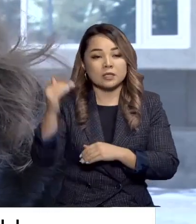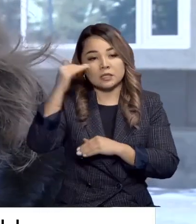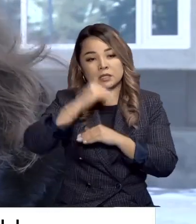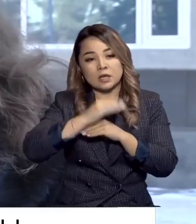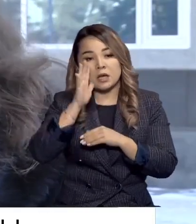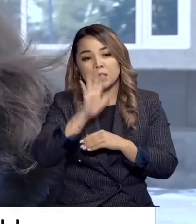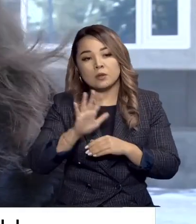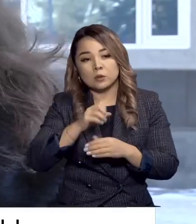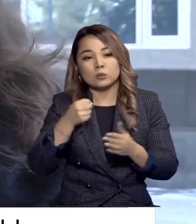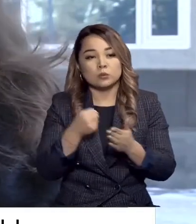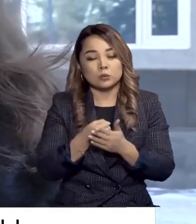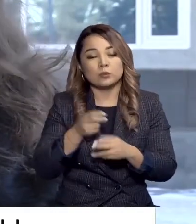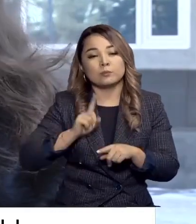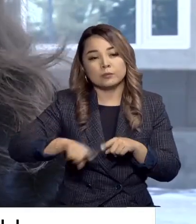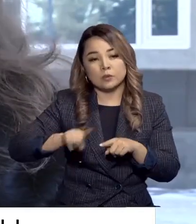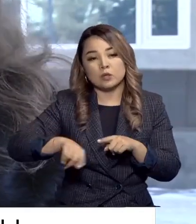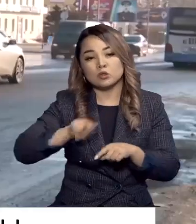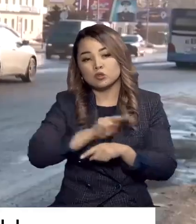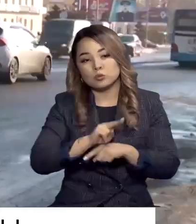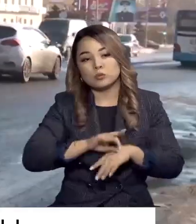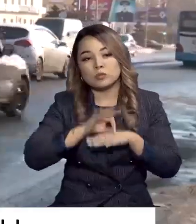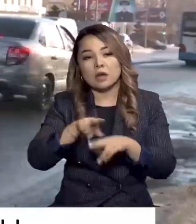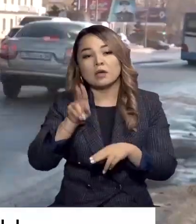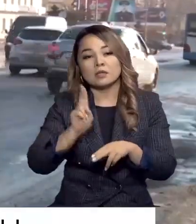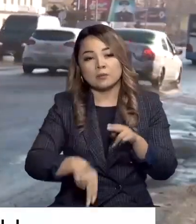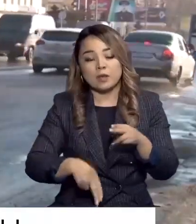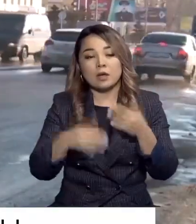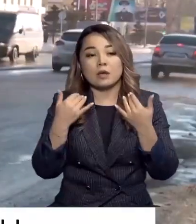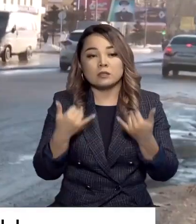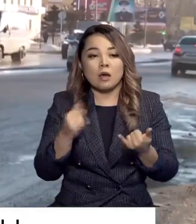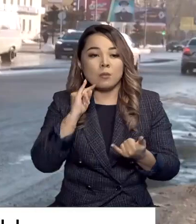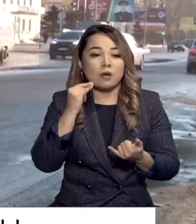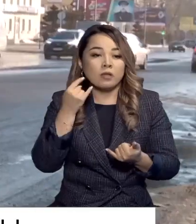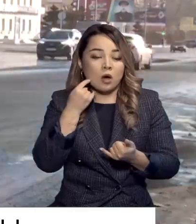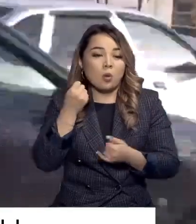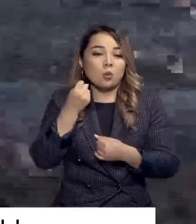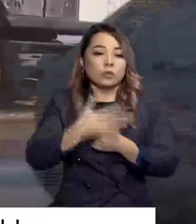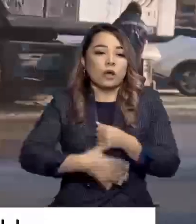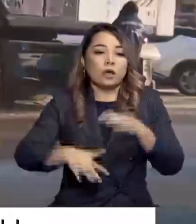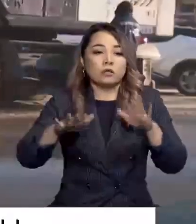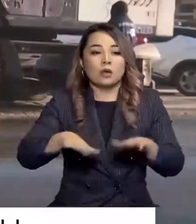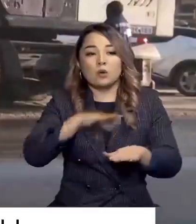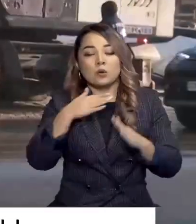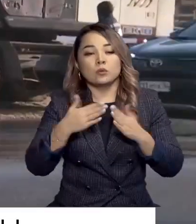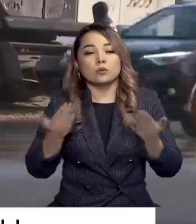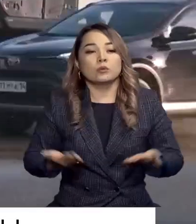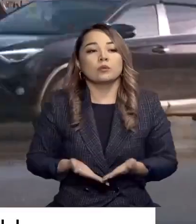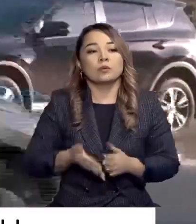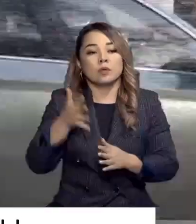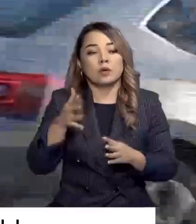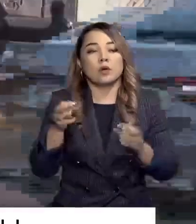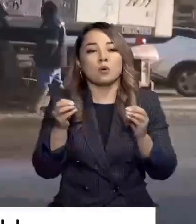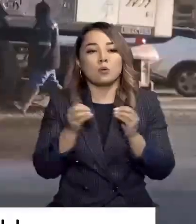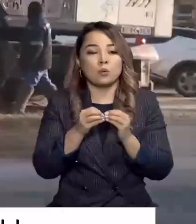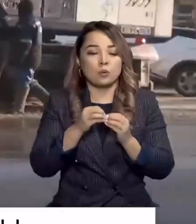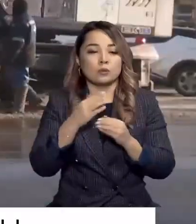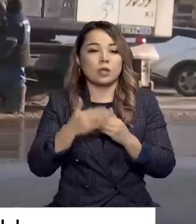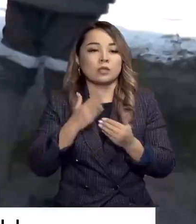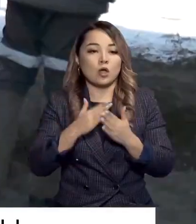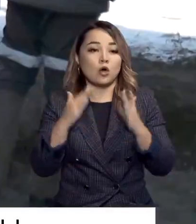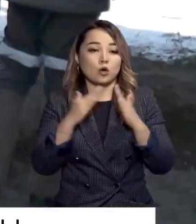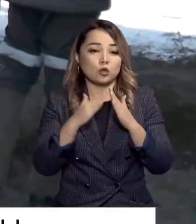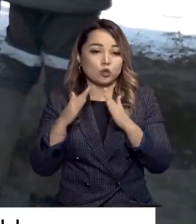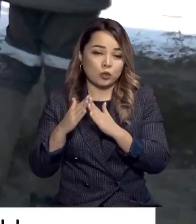сағат 5-ке дейін жөндеу жұмыстарын аяқтаймыз. Дәл қазір Павлодардың орталығындағы көп қабатты ондаған үйлер ауыз сусыз қалды. Оған